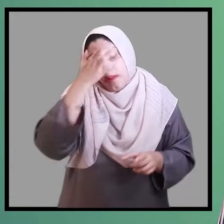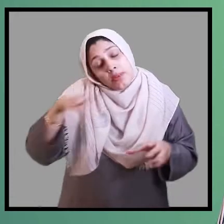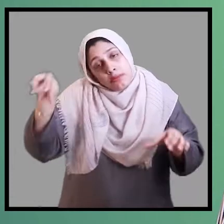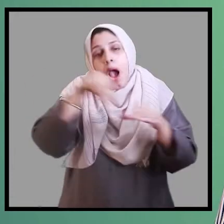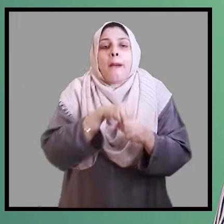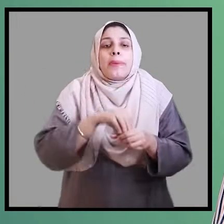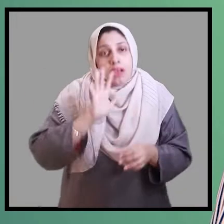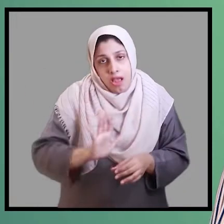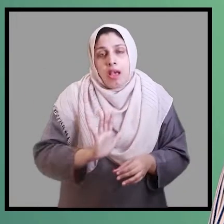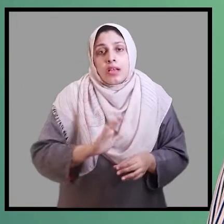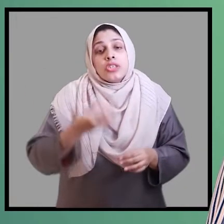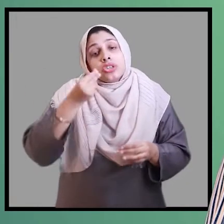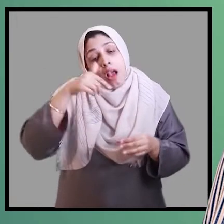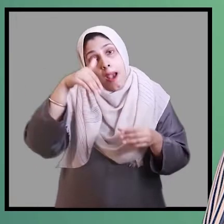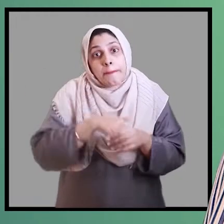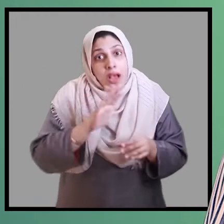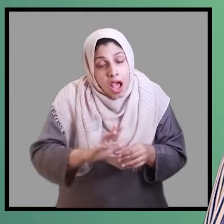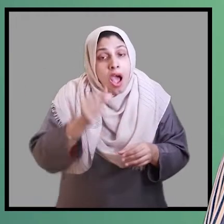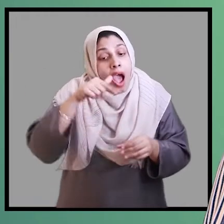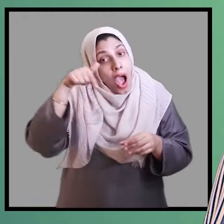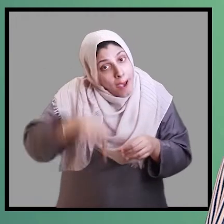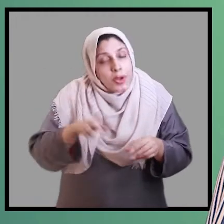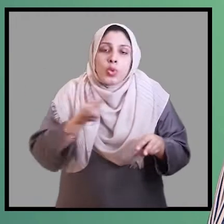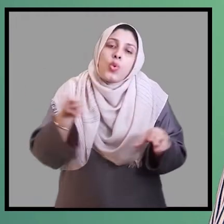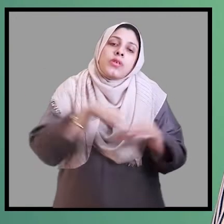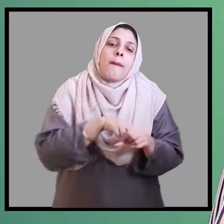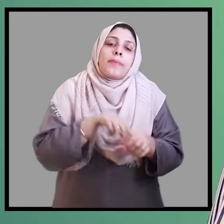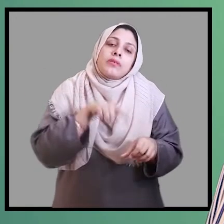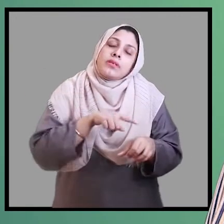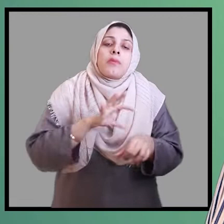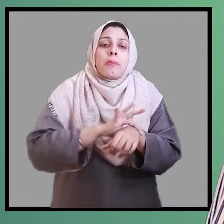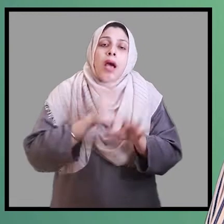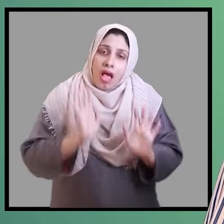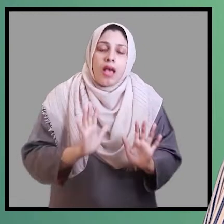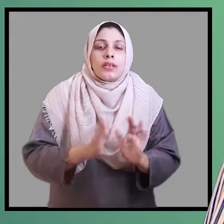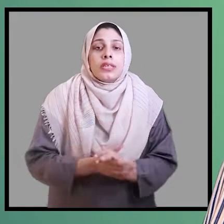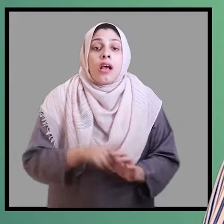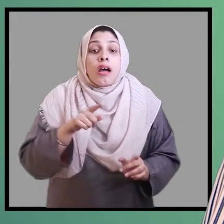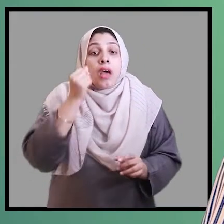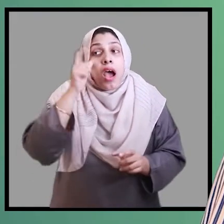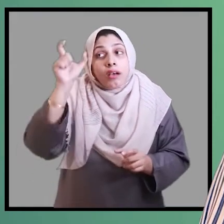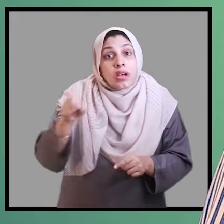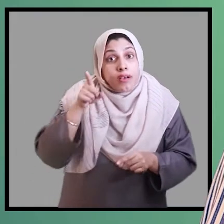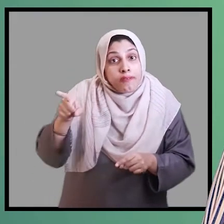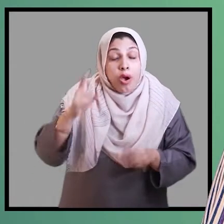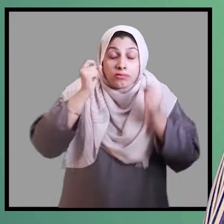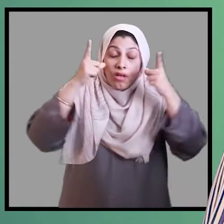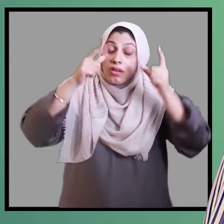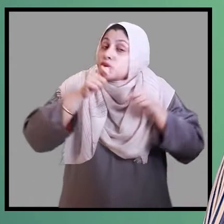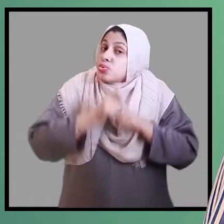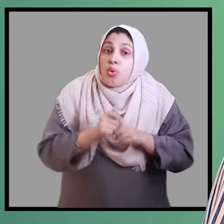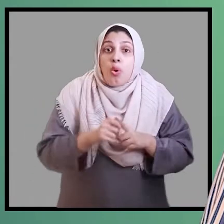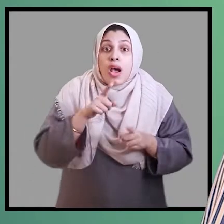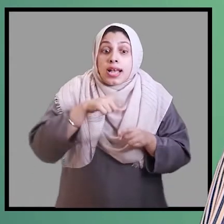मसाने में पेशाब रह जाने की जो प्रॉब्लम होती है, ये दोनों जो चीज़ें हैं डायबिटीज भी और लार्ज प्रोस्टेट भी, दोनों में